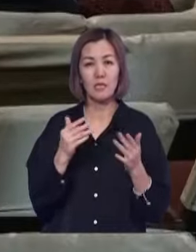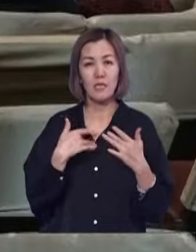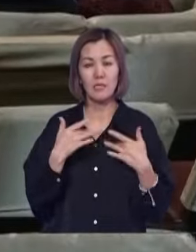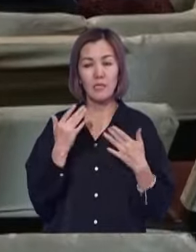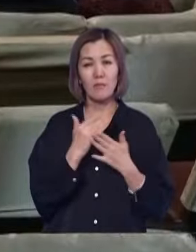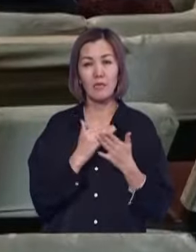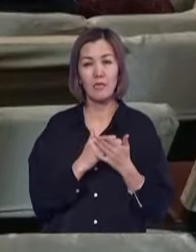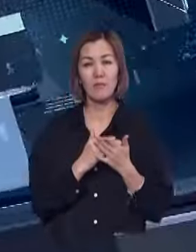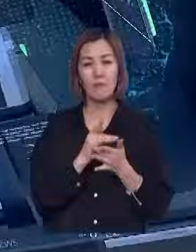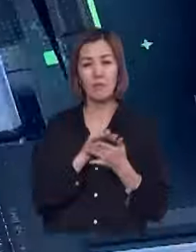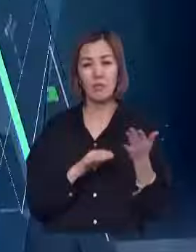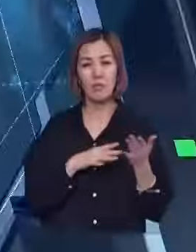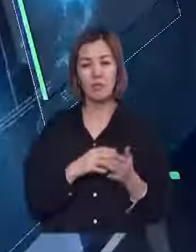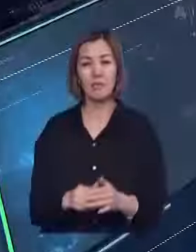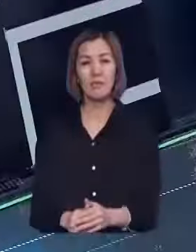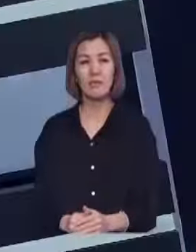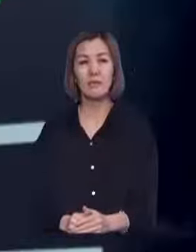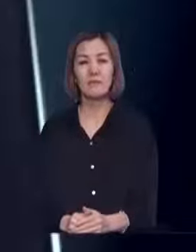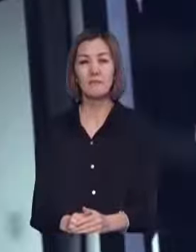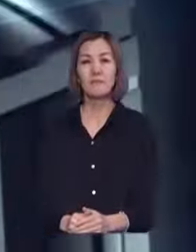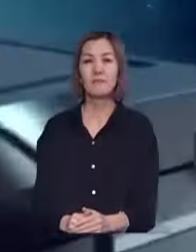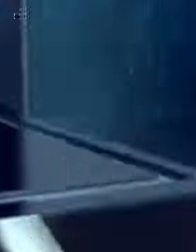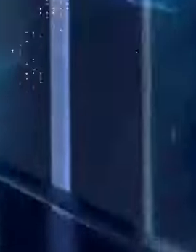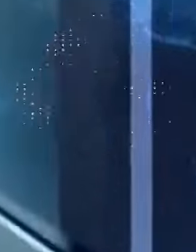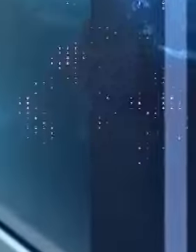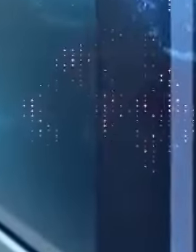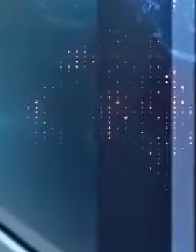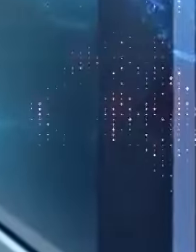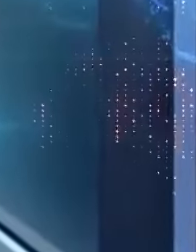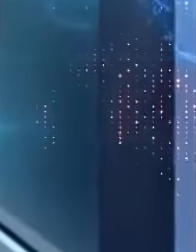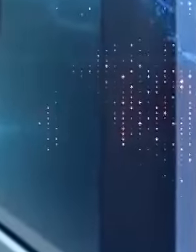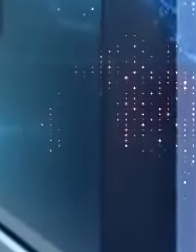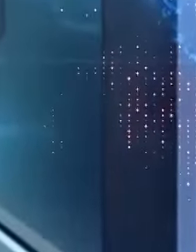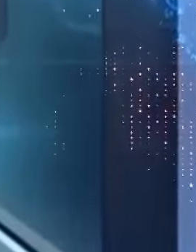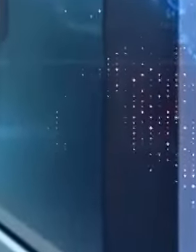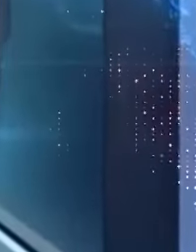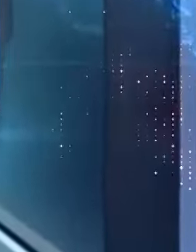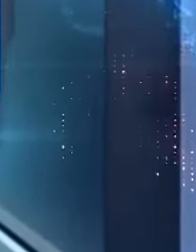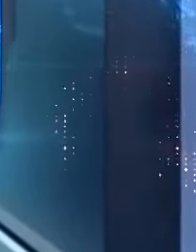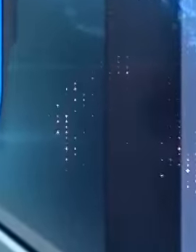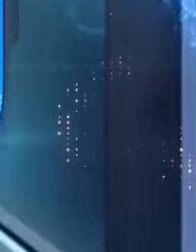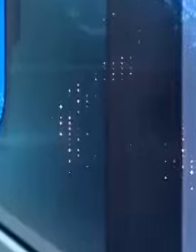бағдарламамен жалғасты. Камила Тынштай, Бекжан Кенжебай, Жетісу телеарнасы, Қарасай ауданынан.